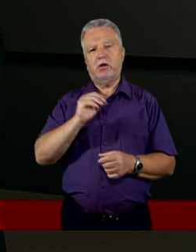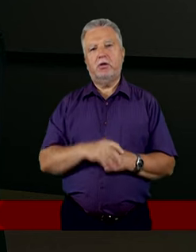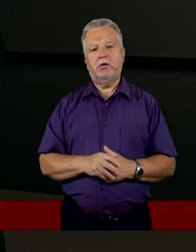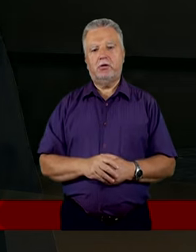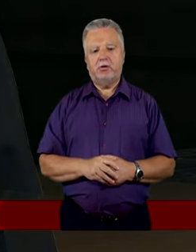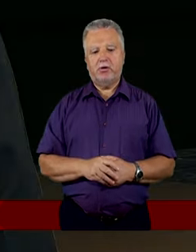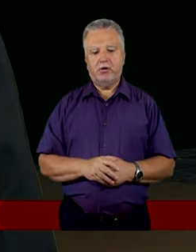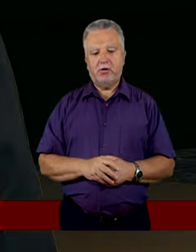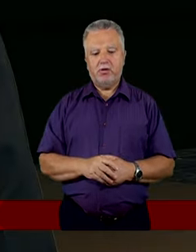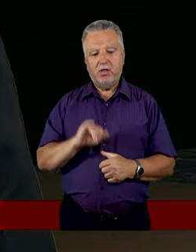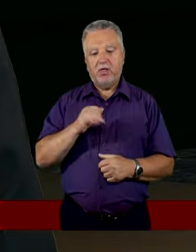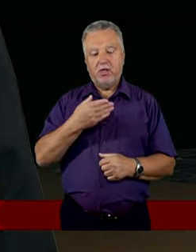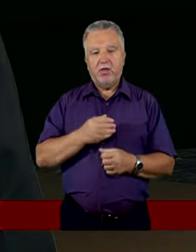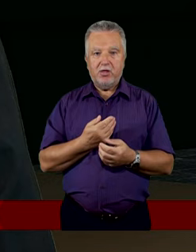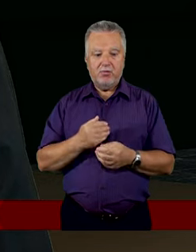nie?